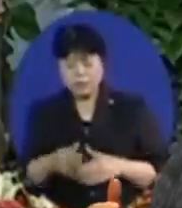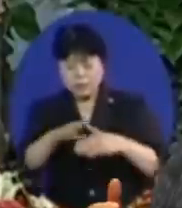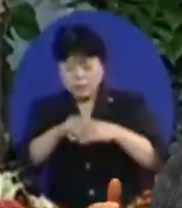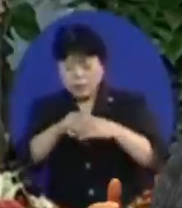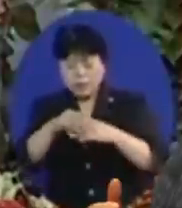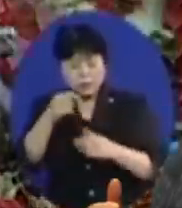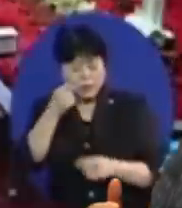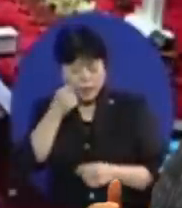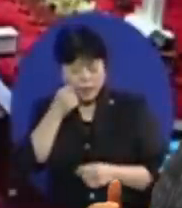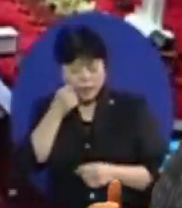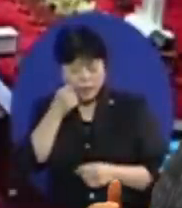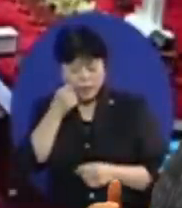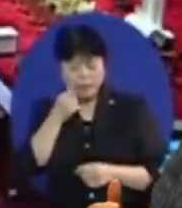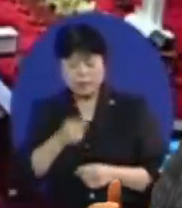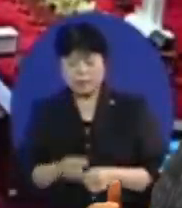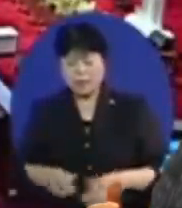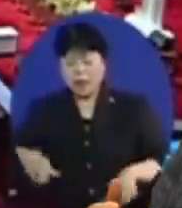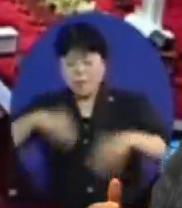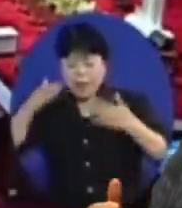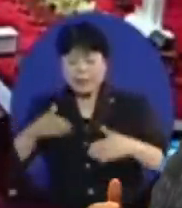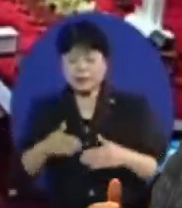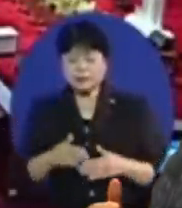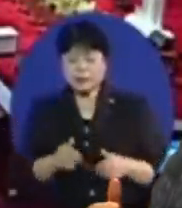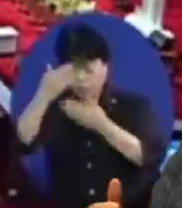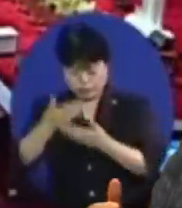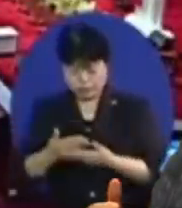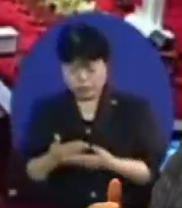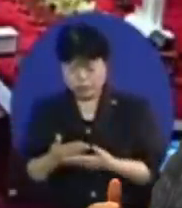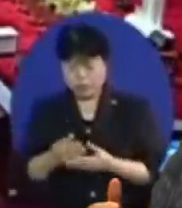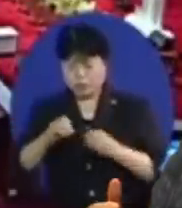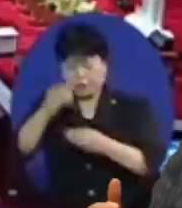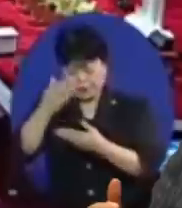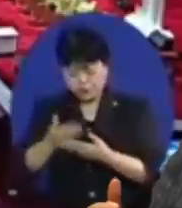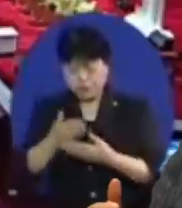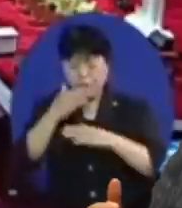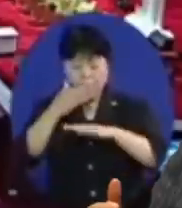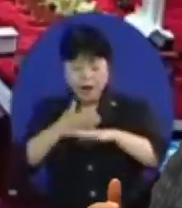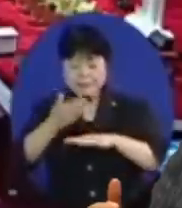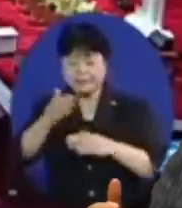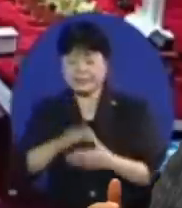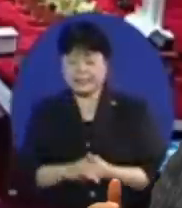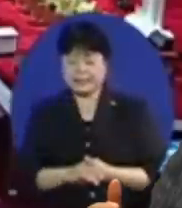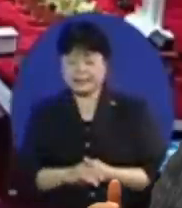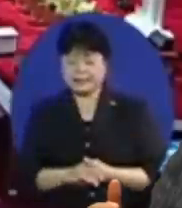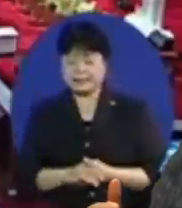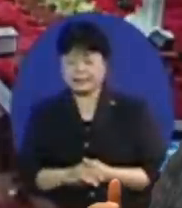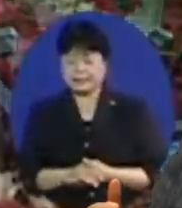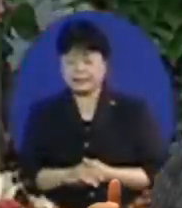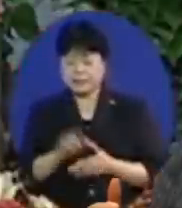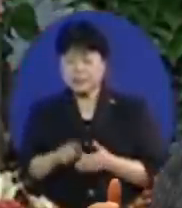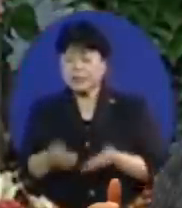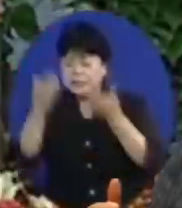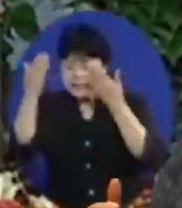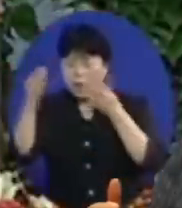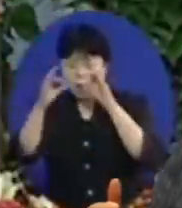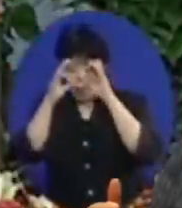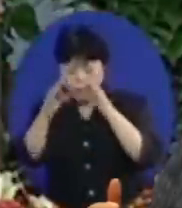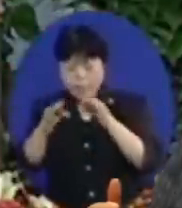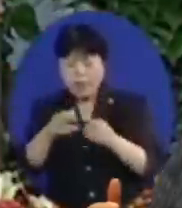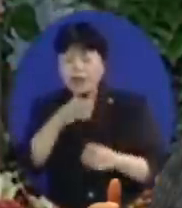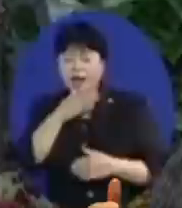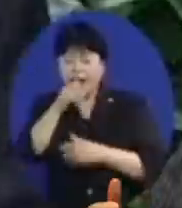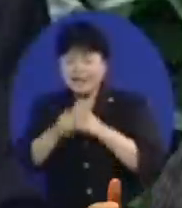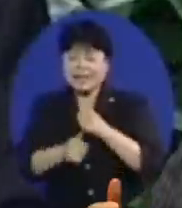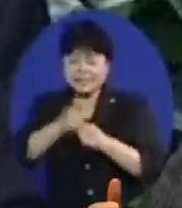붙잡을 수 없어도 바람과 같이 우리와 같이 계시며 응답해 주심을 감사합니다. 세월이 지나고 보면 아